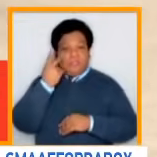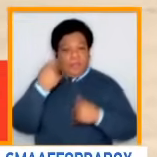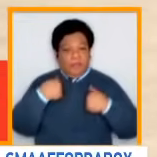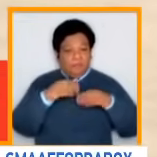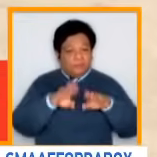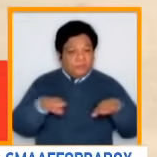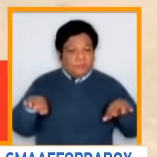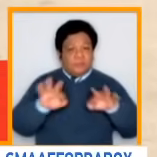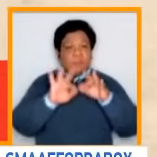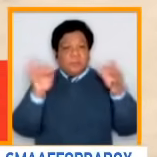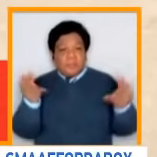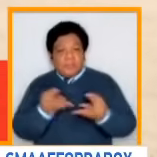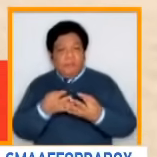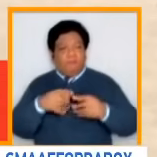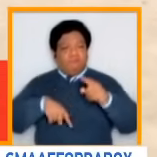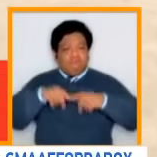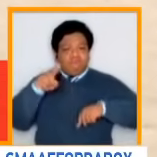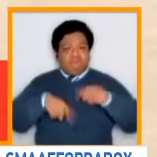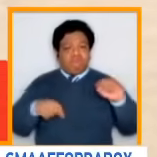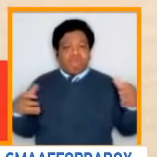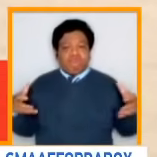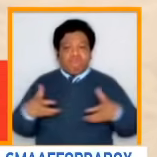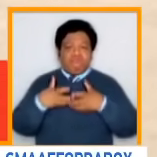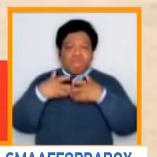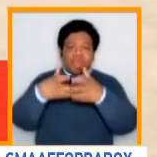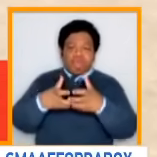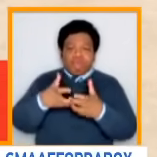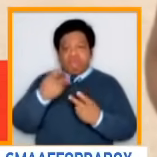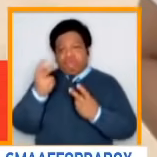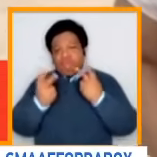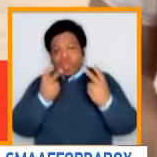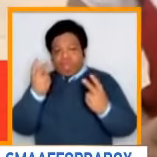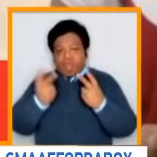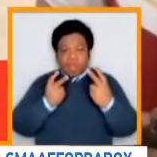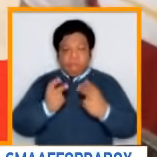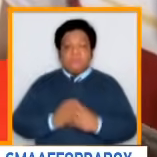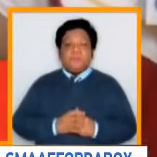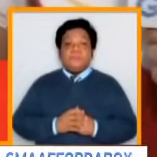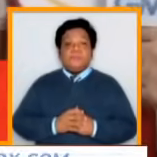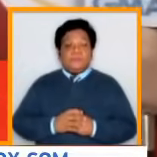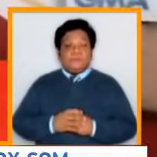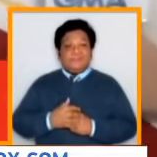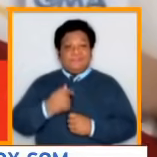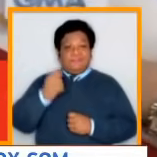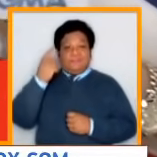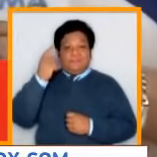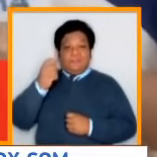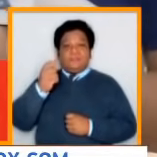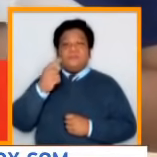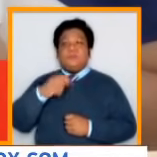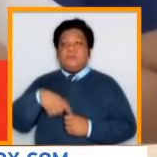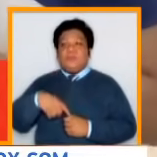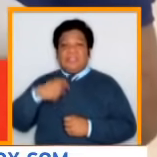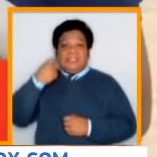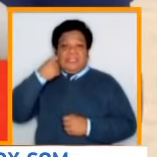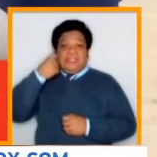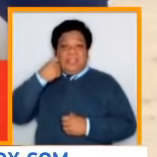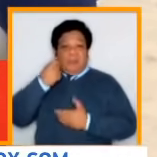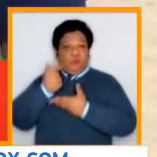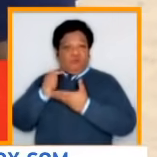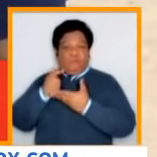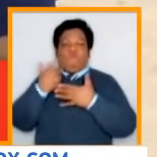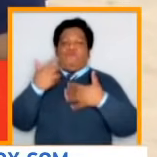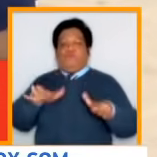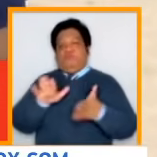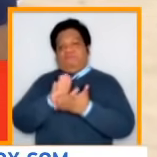na talagang bumisita rito ngayong Lunes ng umaga. Samantala, yung basura naman kanina ay nilinis na ng mga